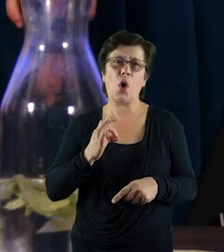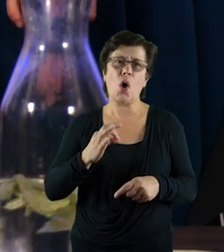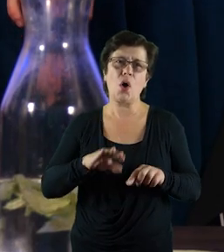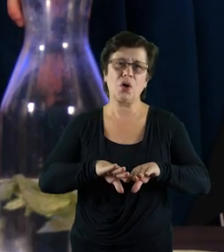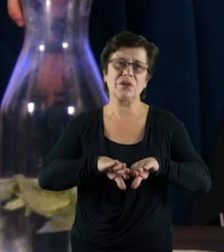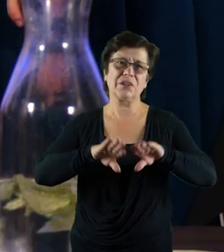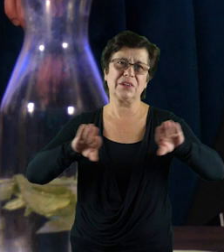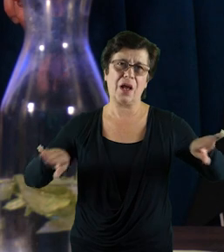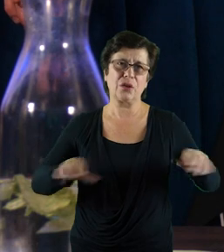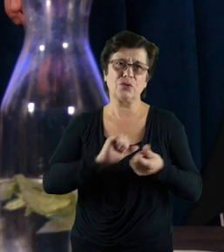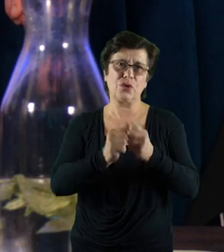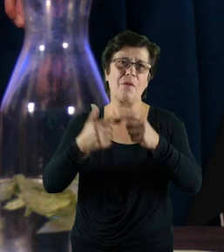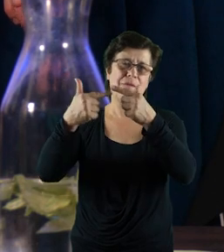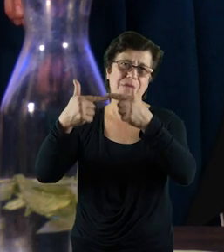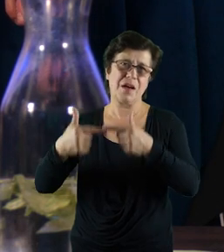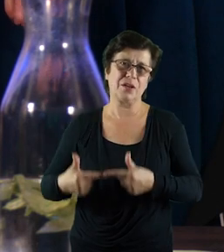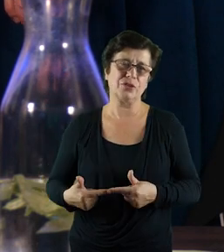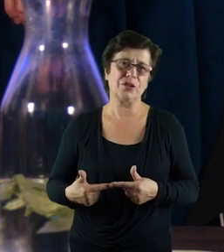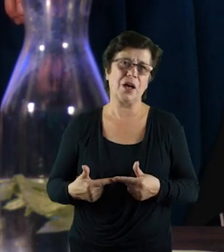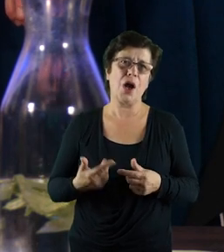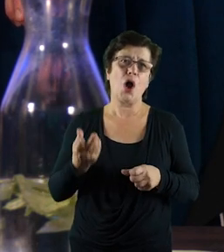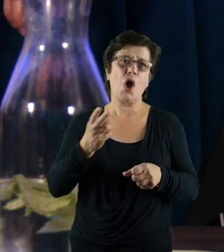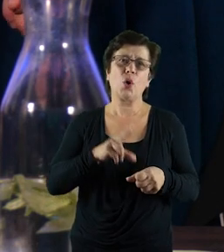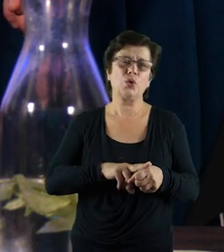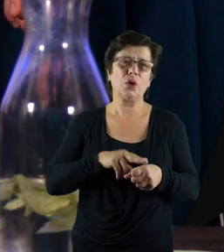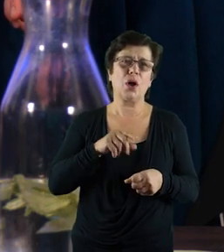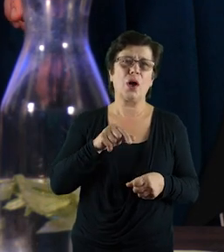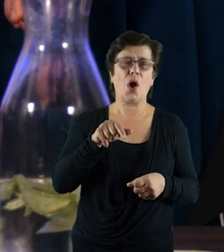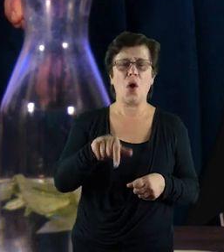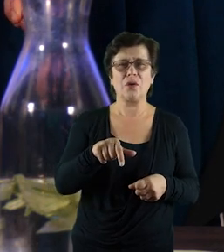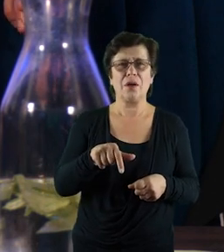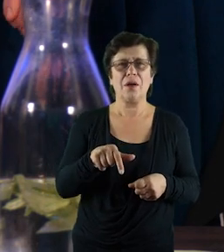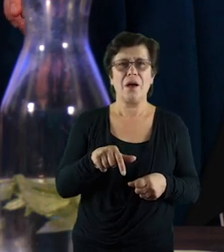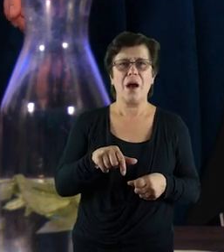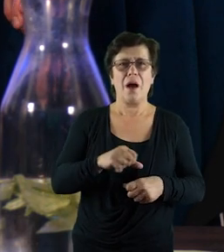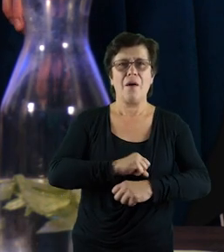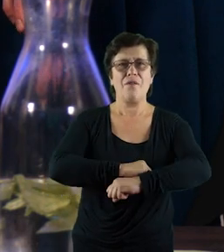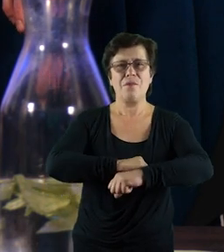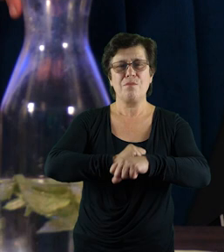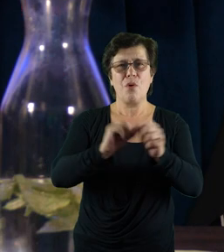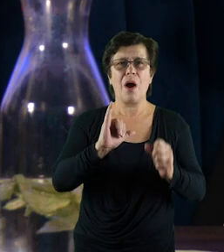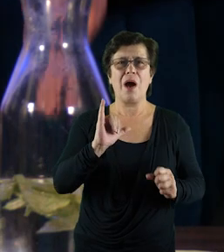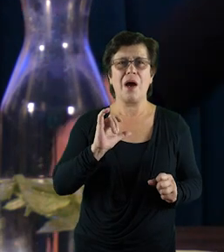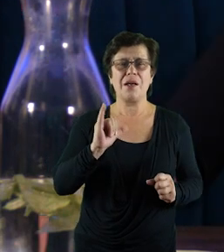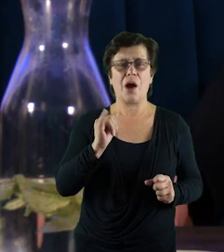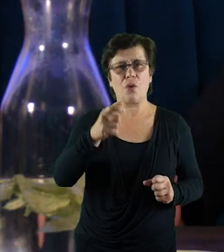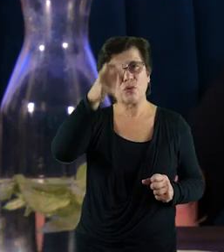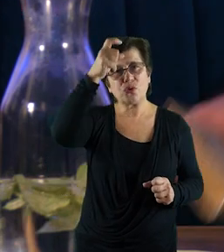są też wiersze Przybosia, w których on po prostu w pewnym sensie fizycznie eksploduje jako człowiek w tym